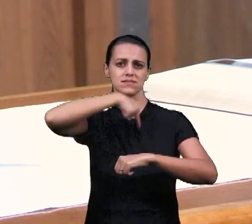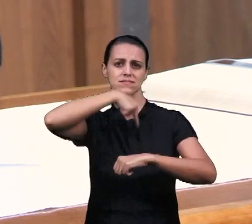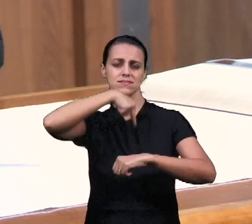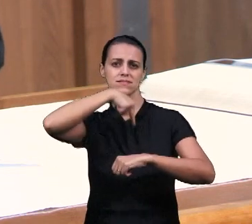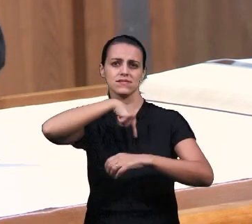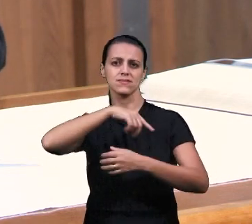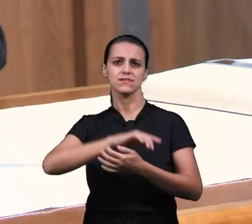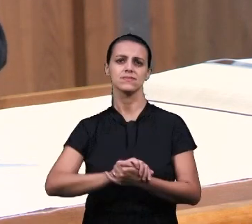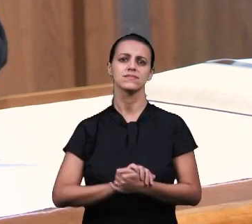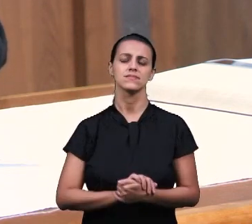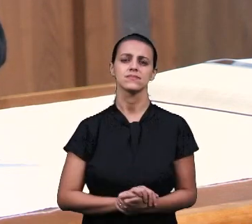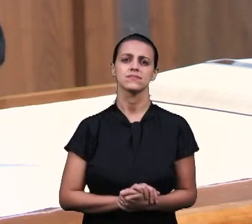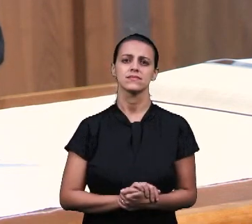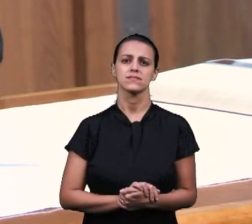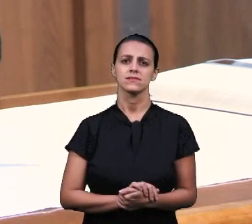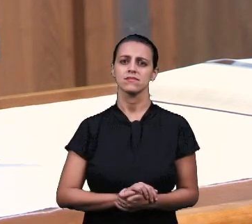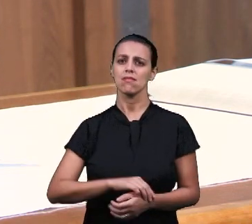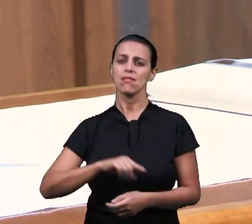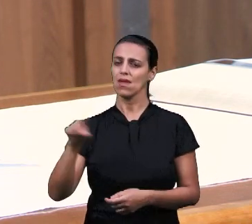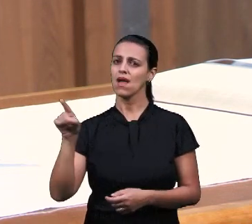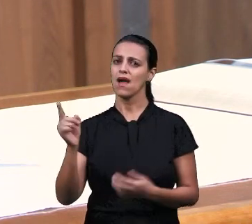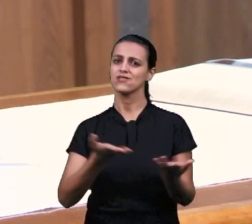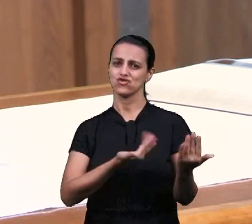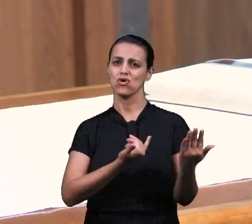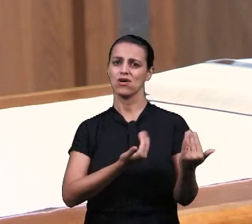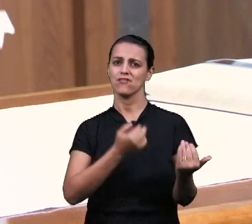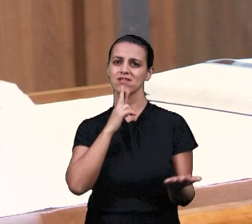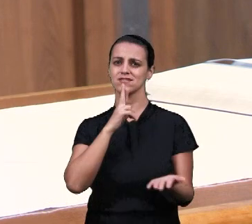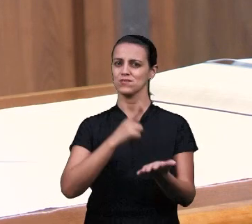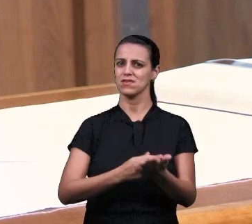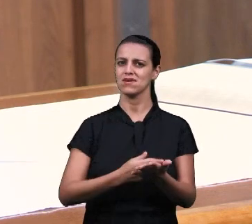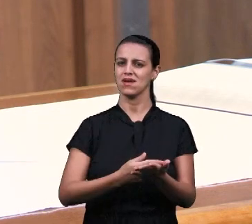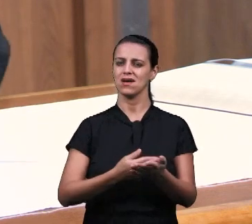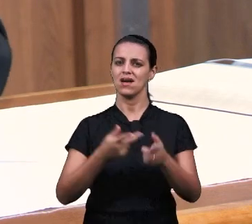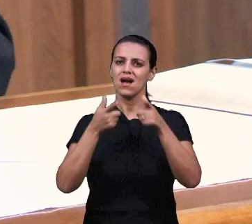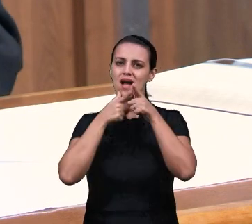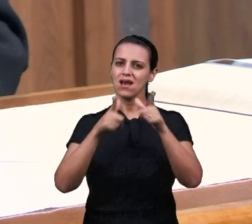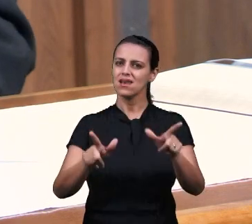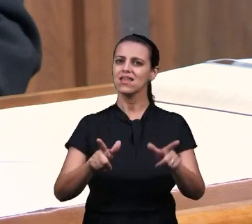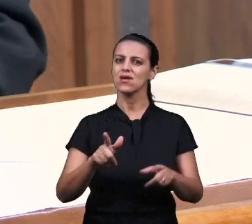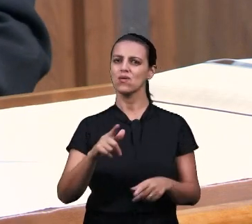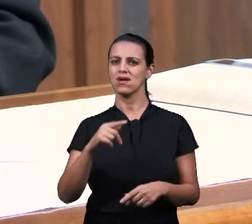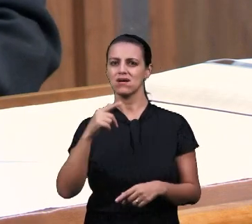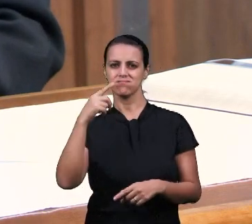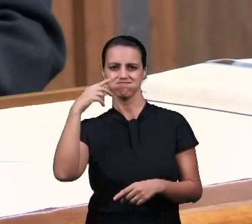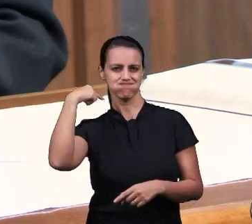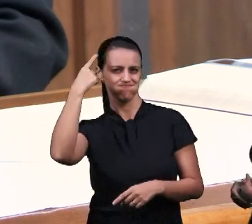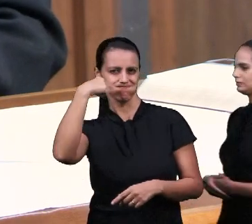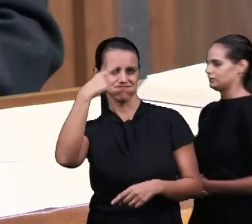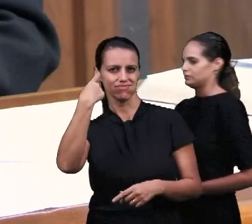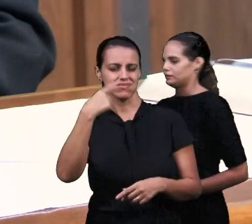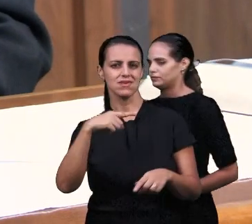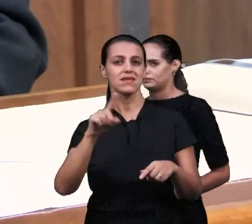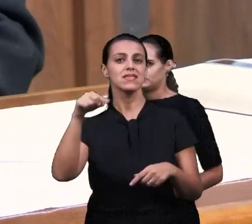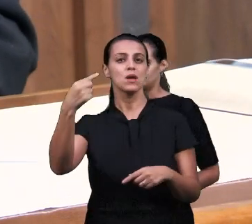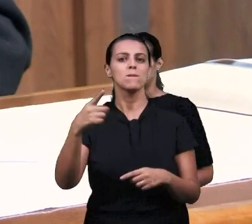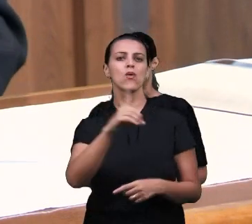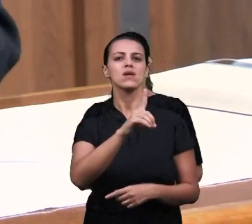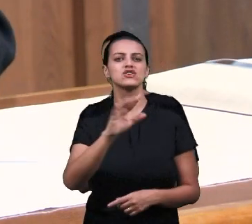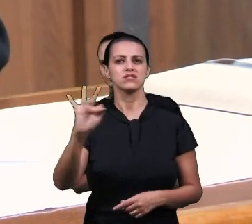Pérou. Donc, cette jeune fille va donner la réponse en langue espagnole et ensuite, on